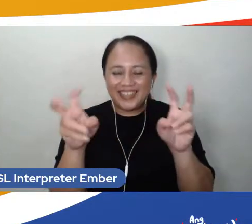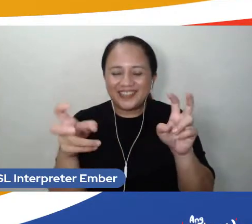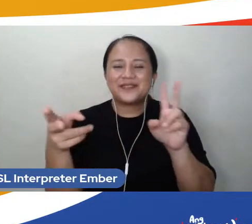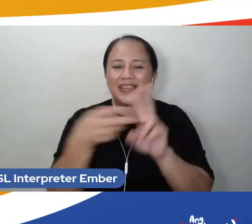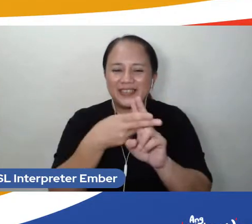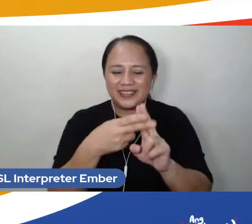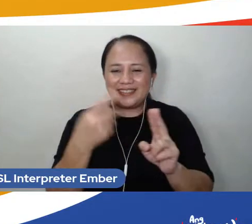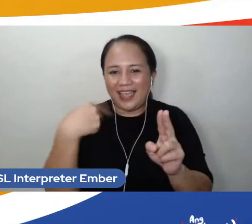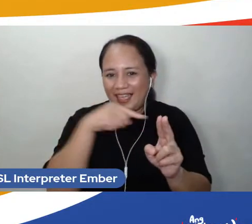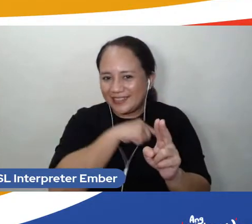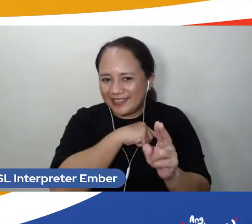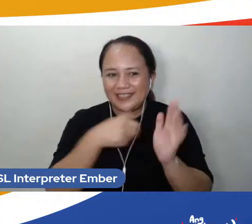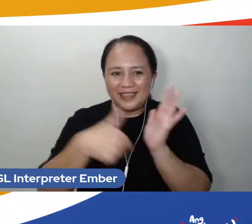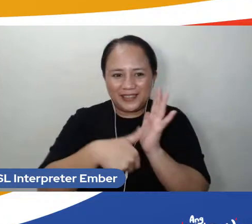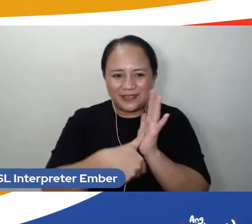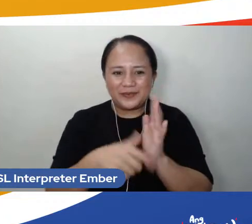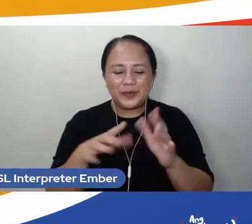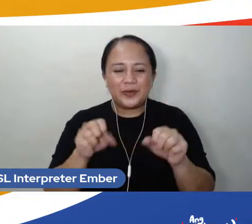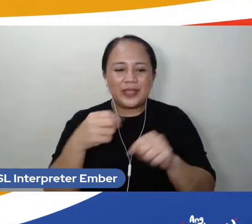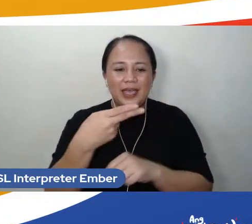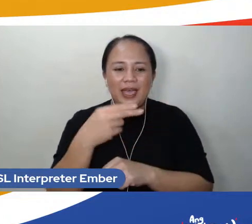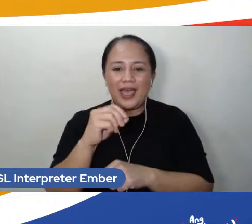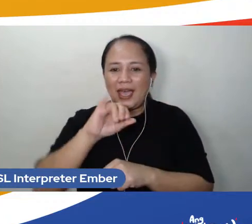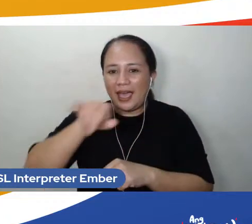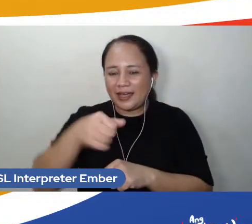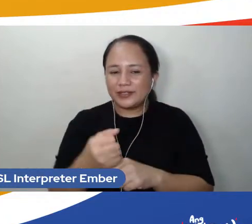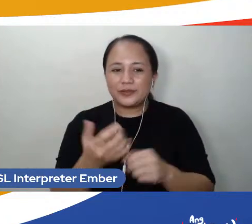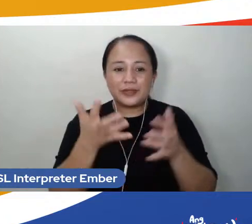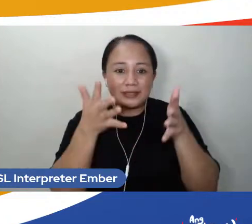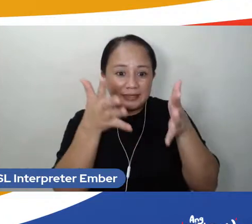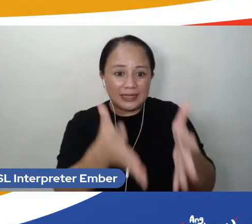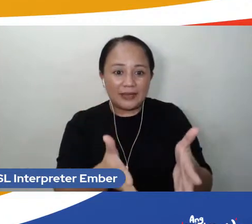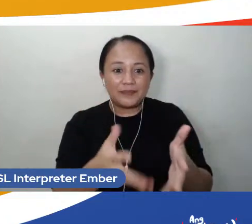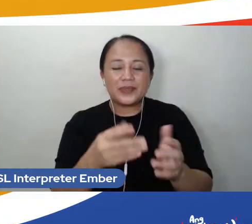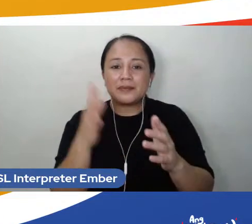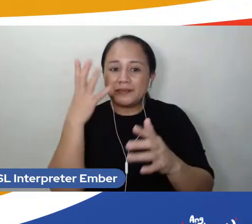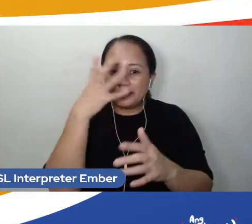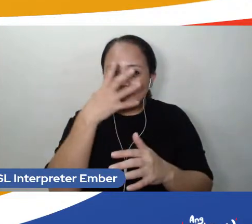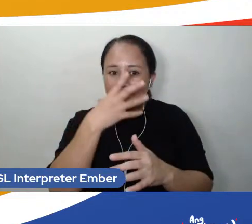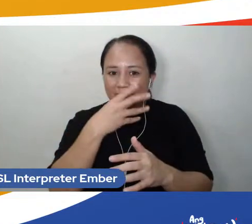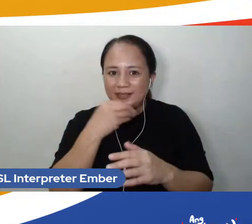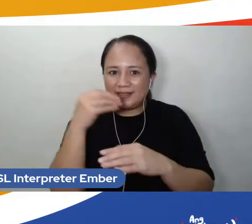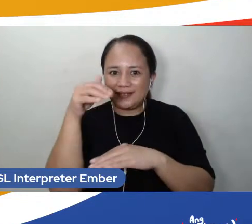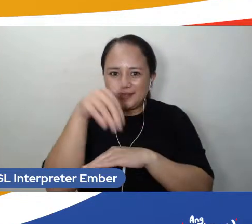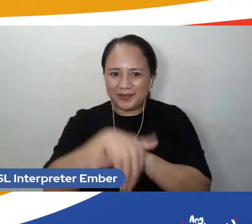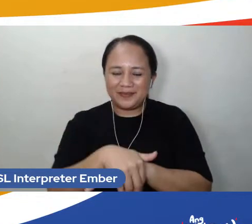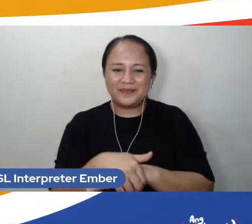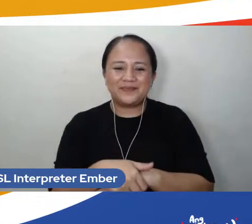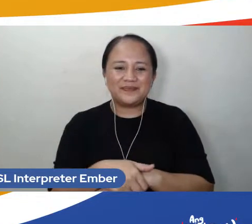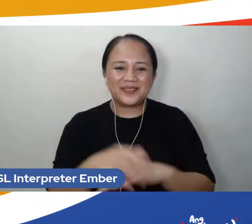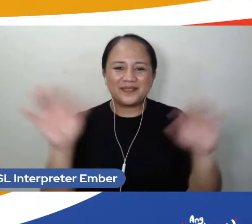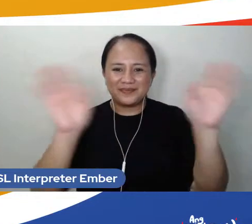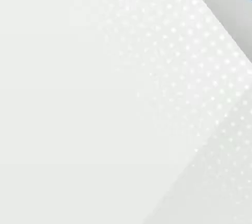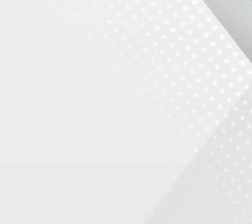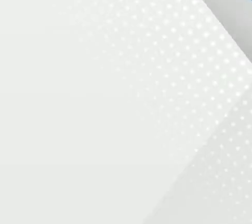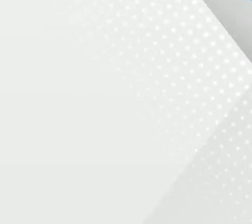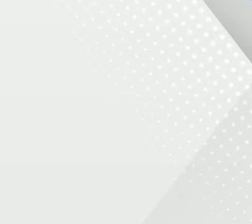ang eleksyon. I am your host, Haj Kabalu. Nag-iwan sa inyo ng isang magandang gabi. Alam po.